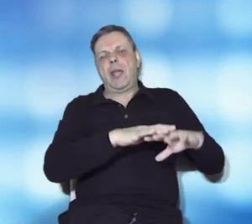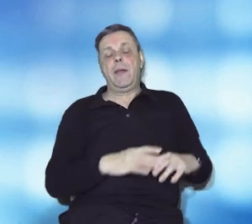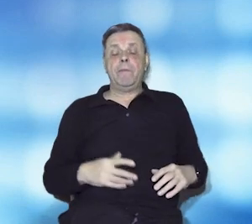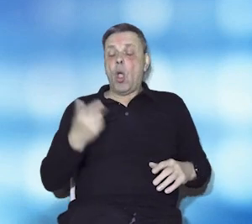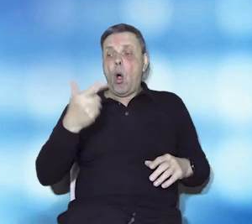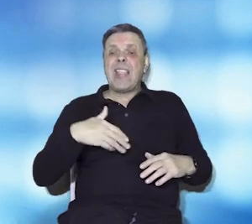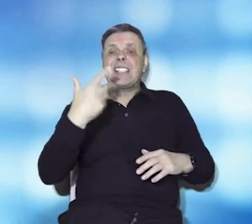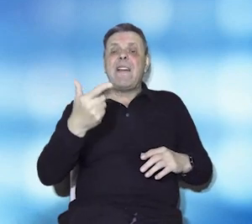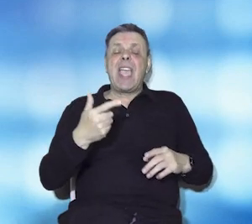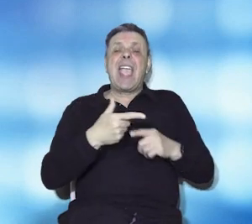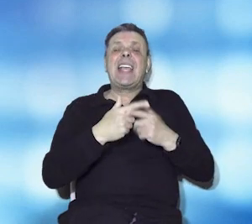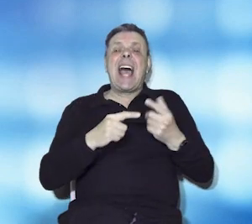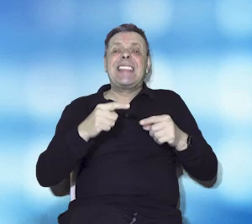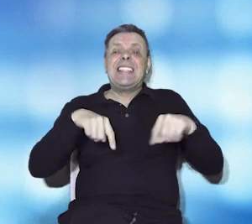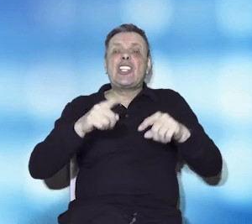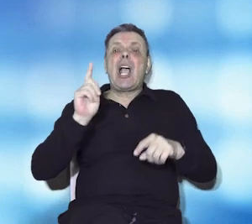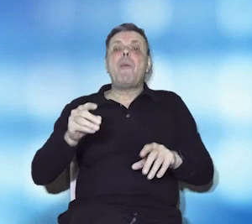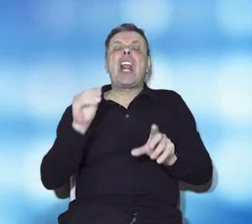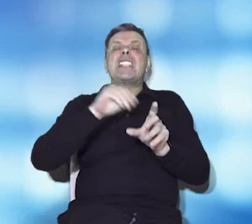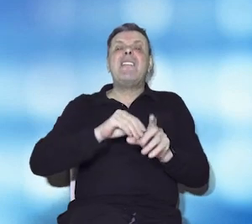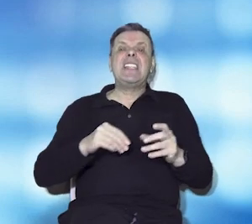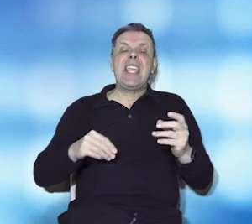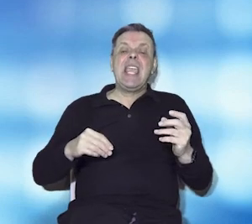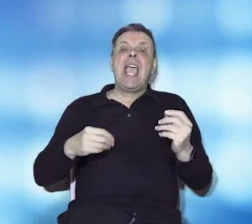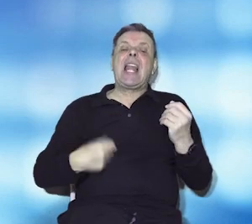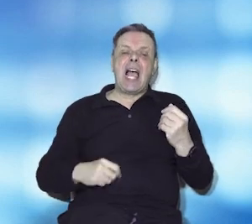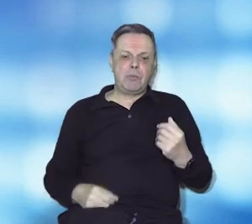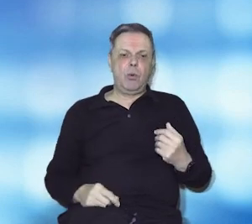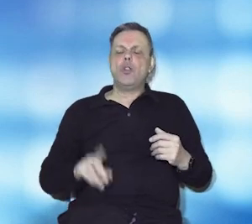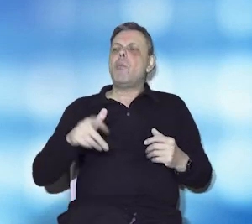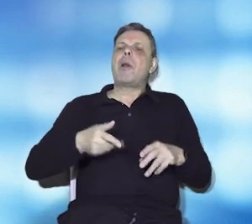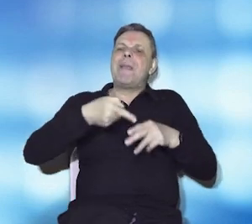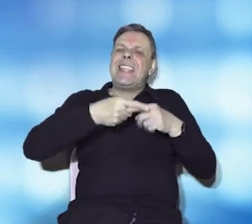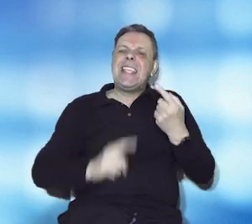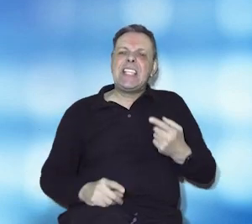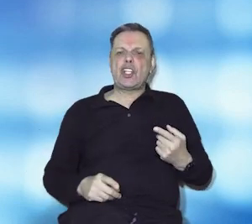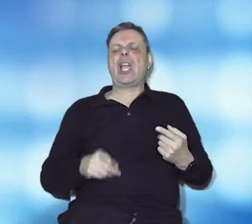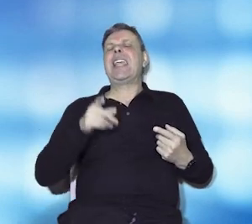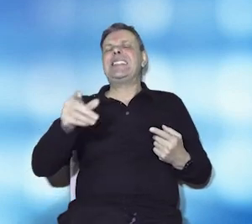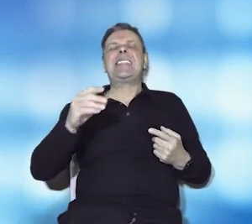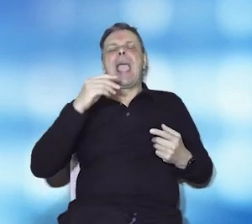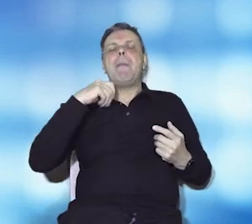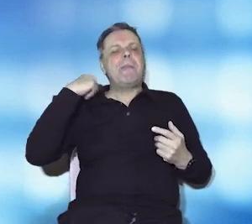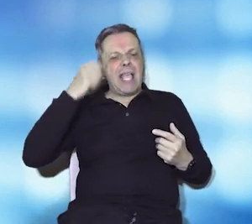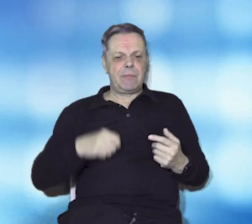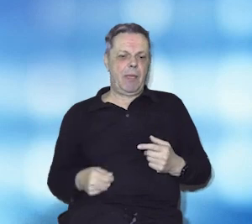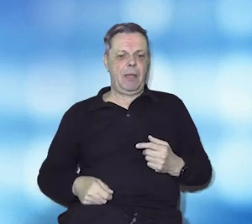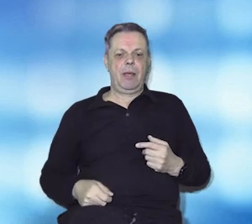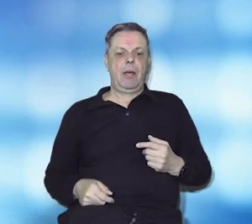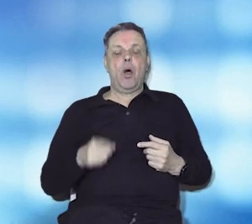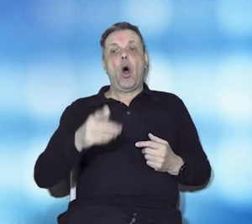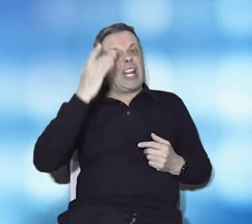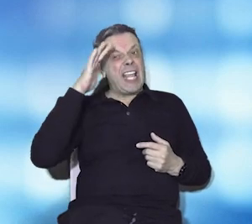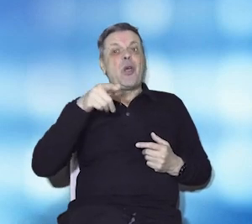isječak, ali moraju staviti neku glazbu. A onda to može biti isječak neki iz neke pjesme, a njima je to mem. Oni zapravo ne znaju da je to zapravo kompletna pjesma, oni što